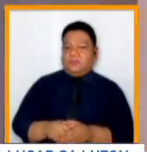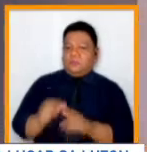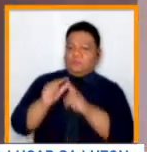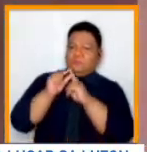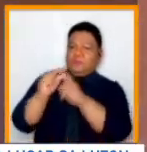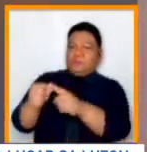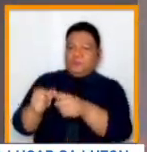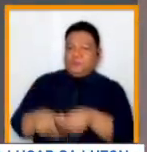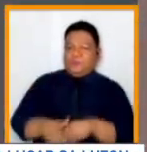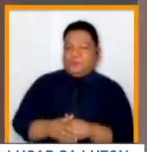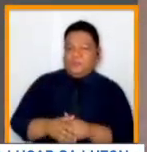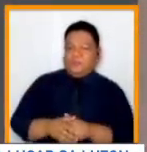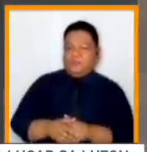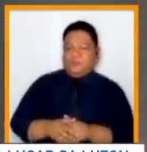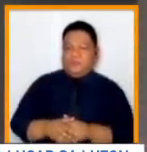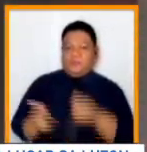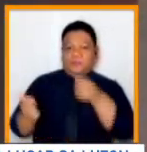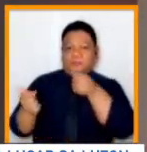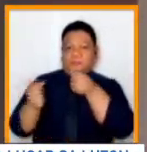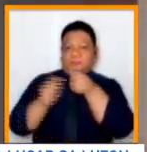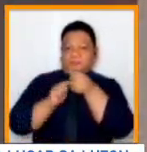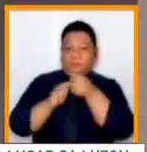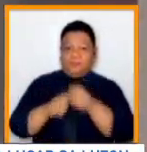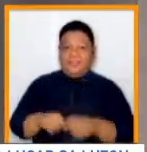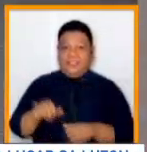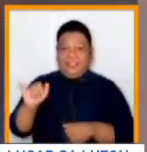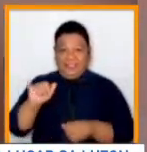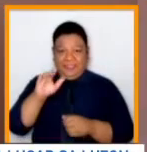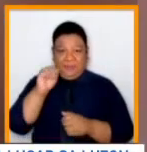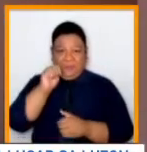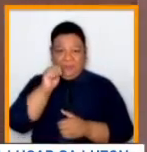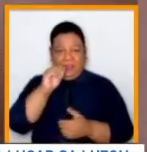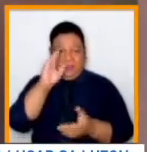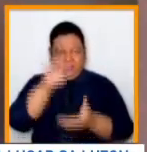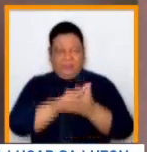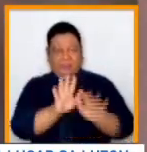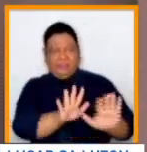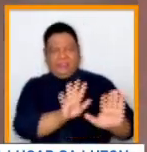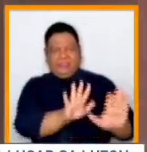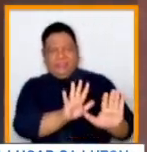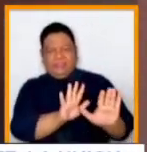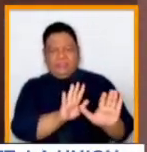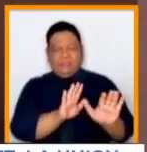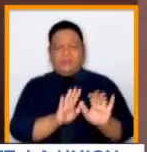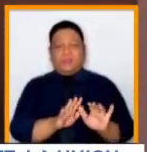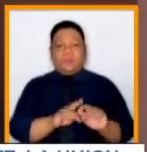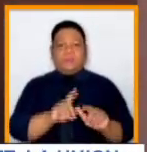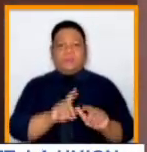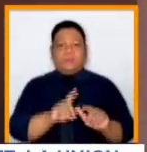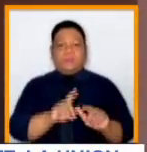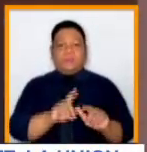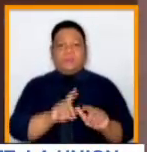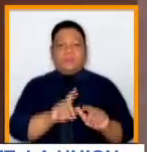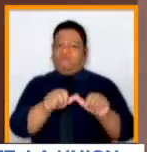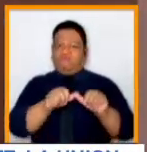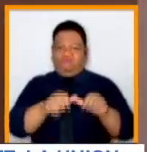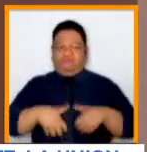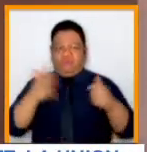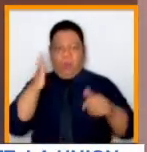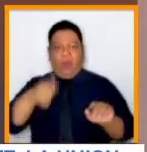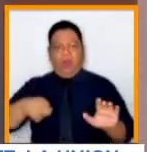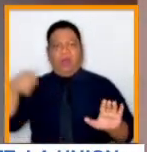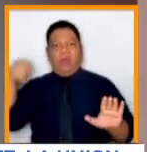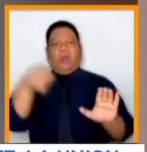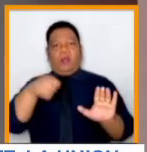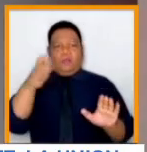with Inaawat pa ng babae ang kanyang asawa na may dalang gunting. Ngunit patuloy ito sa pagbabanta sa rider na ibalik ang